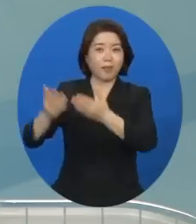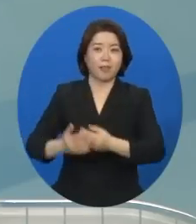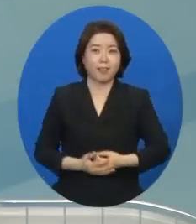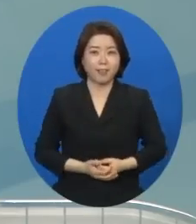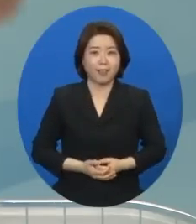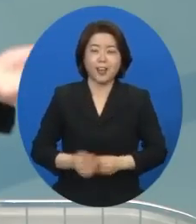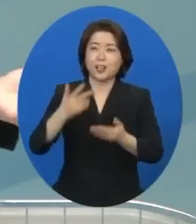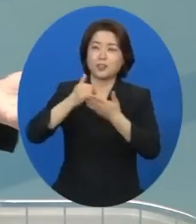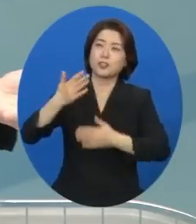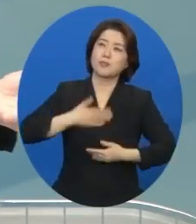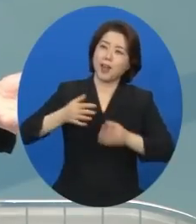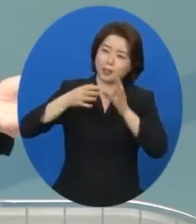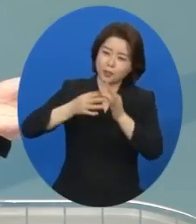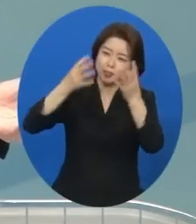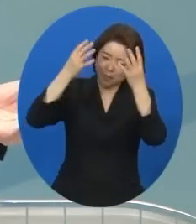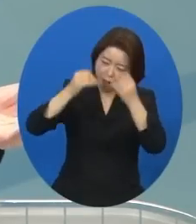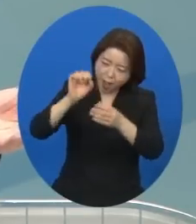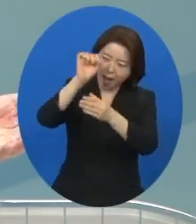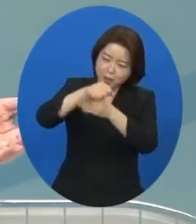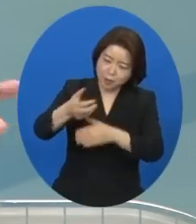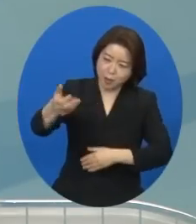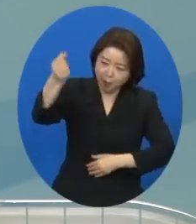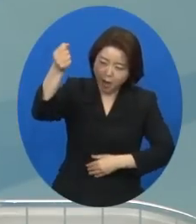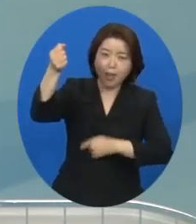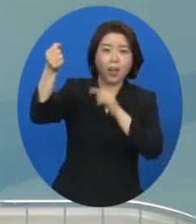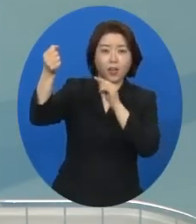저를 통해서 많은 열매를 맺으실 것이